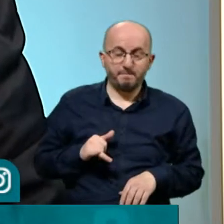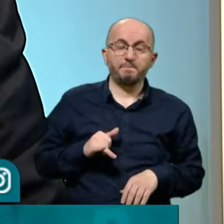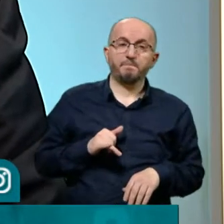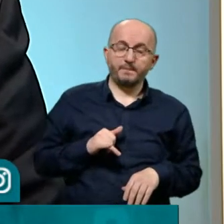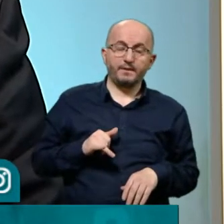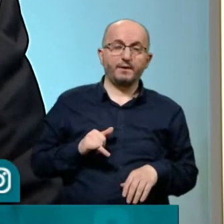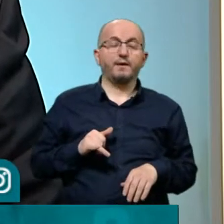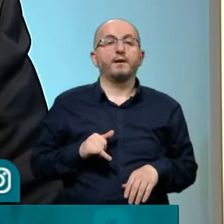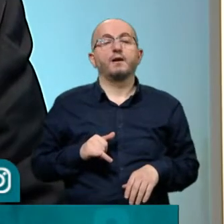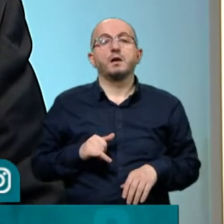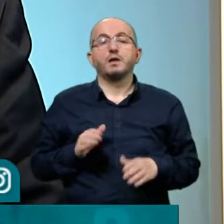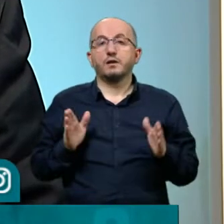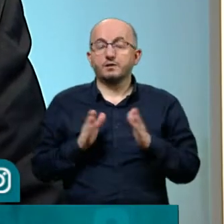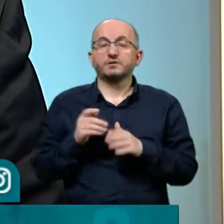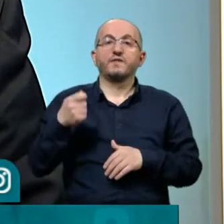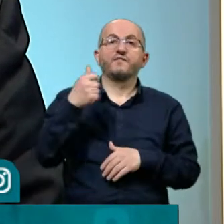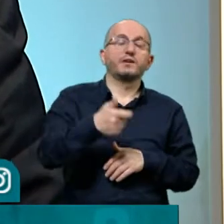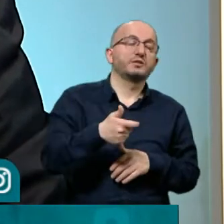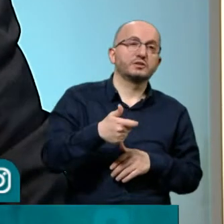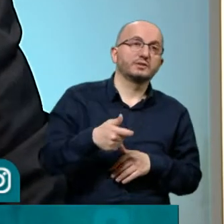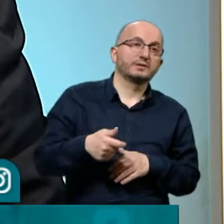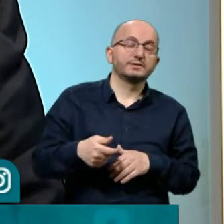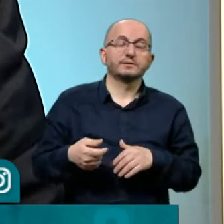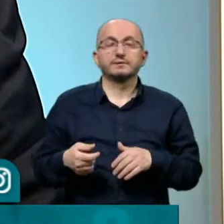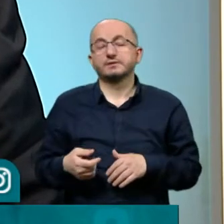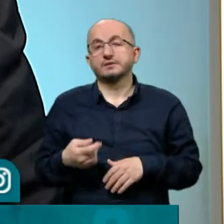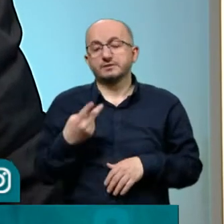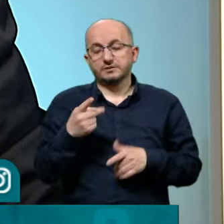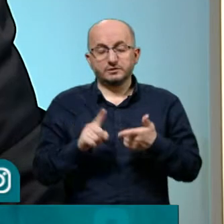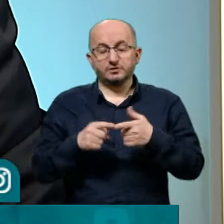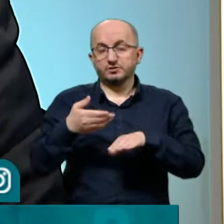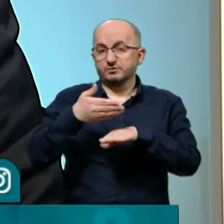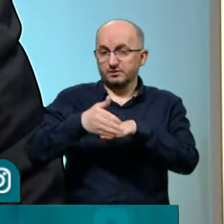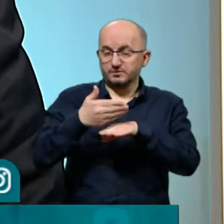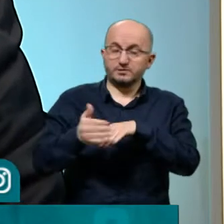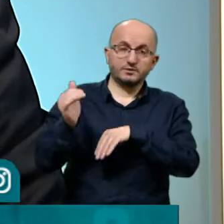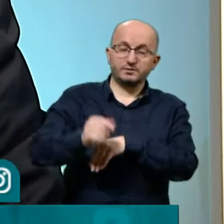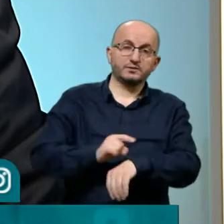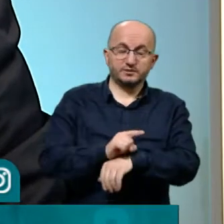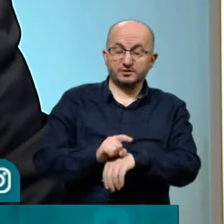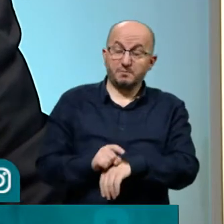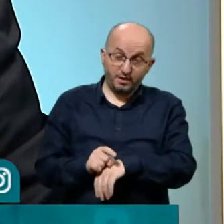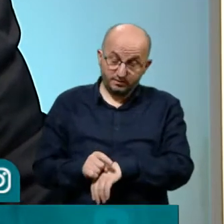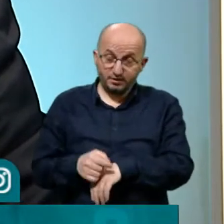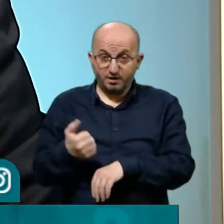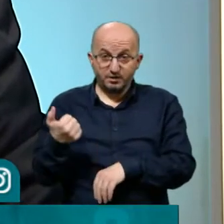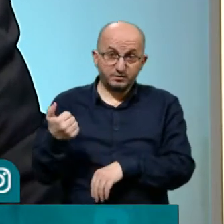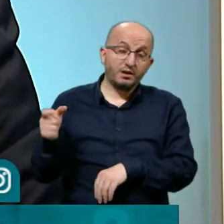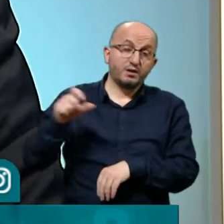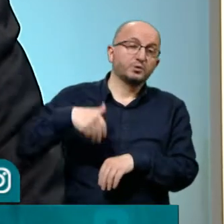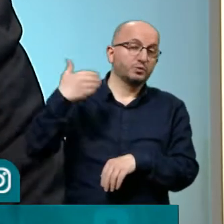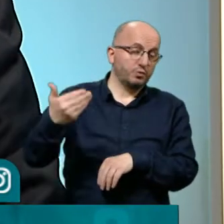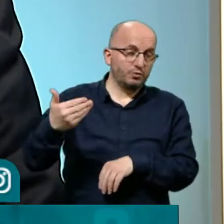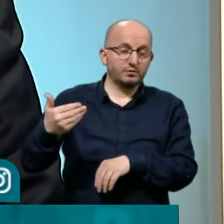250 gram değil mi efendim karşılığını verecek Peki ikinci taksit geldiğinde de yine diğerinin O günkü ödeyecegi günkü